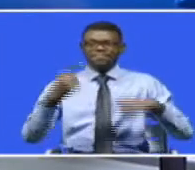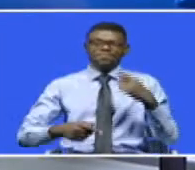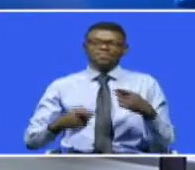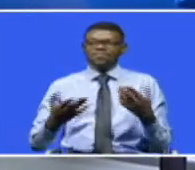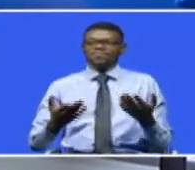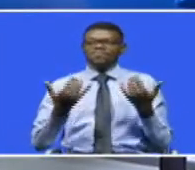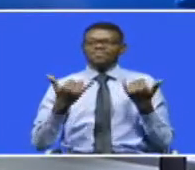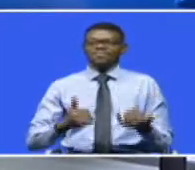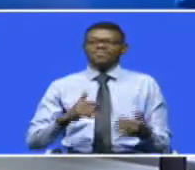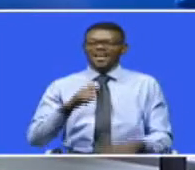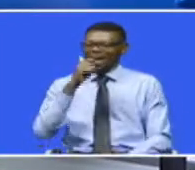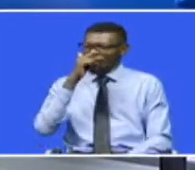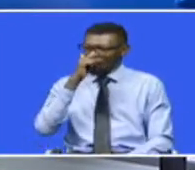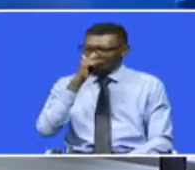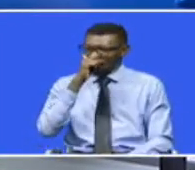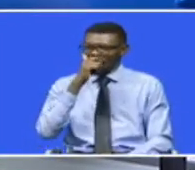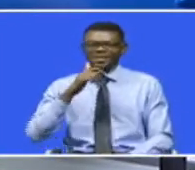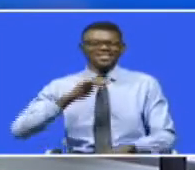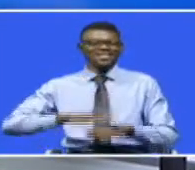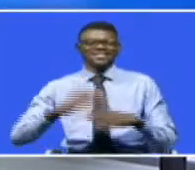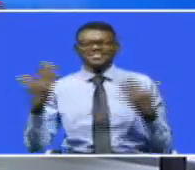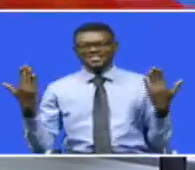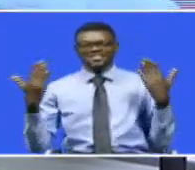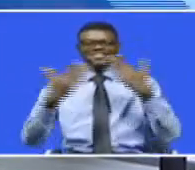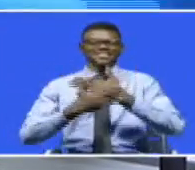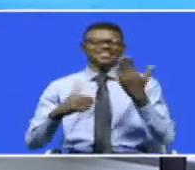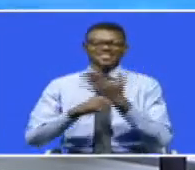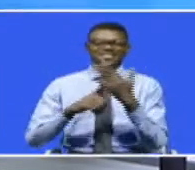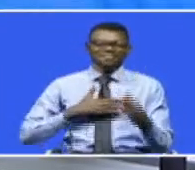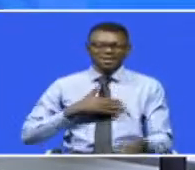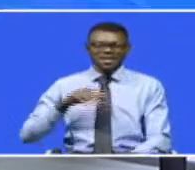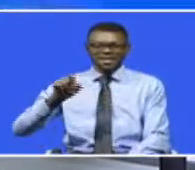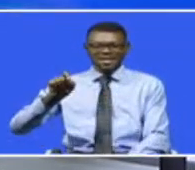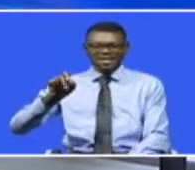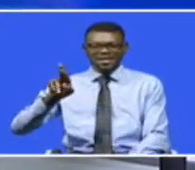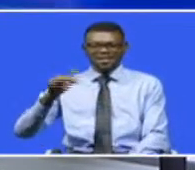note, we'd like to wish you a lovely night ahead. My name is Trix Ingado. Our sign language